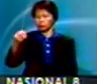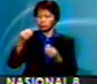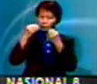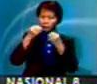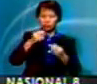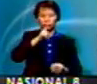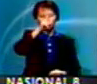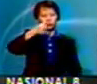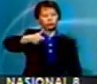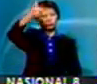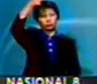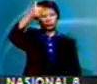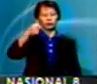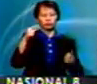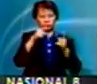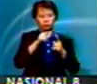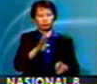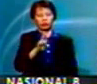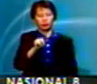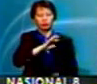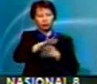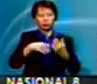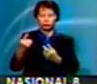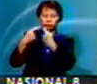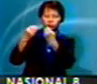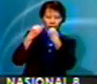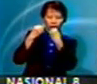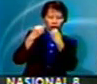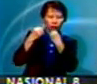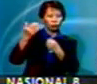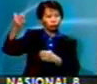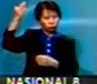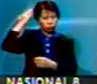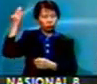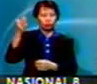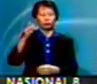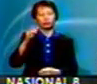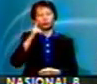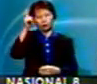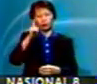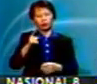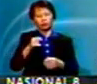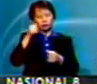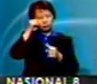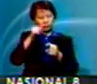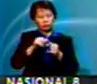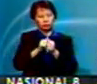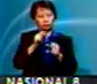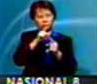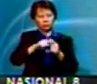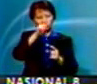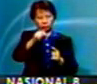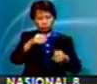memastikan kemenangan berpihak kepada BN. Segala tujuh ajar daripada penyandang DUN itu akan digunakan termasuk soal